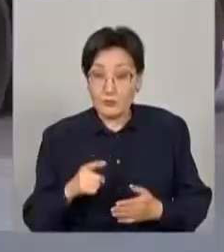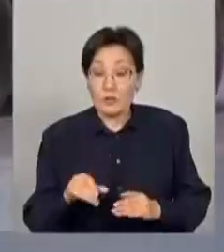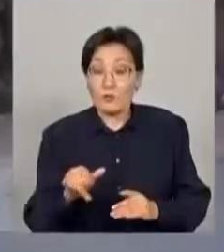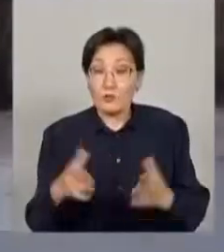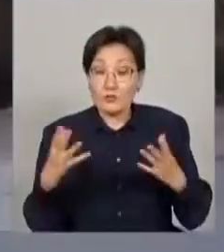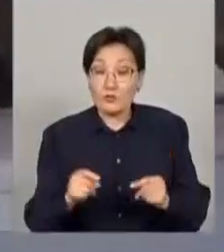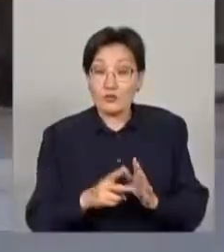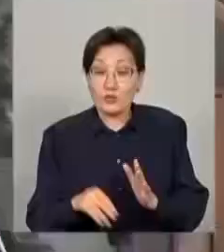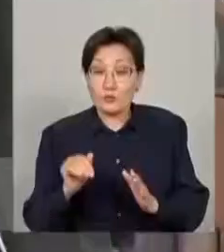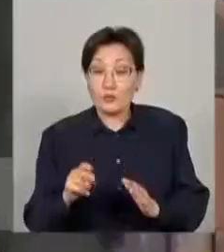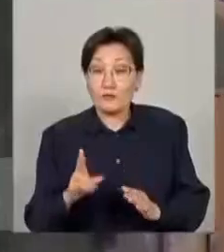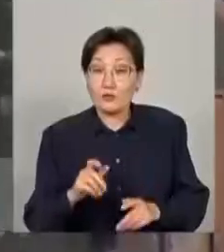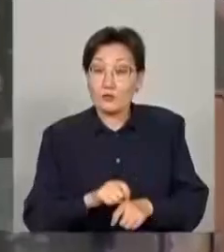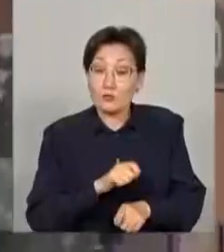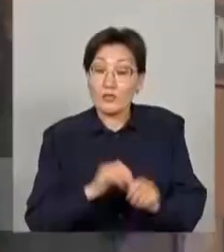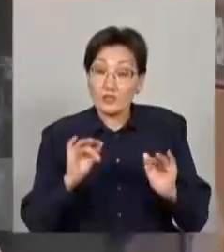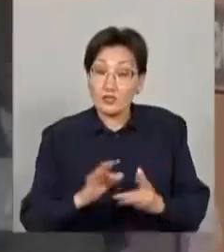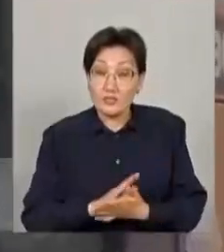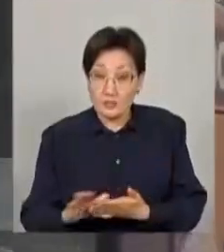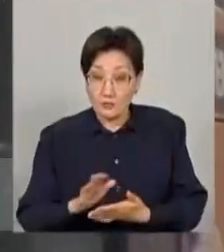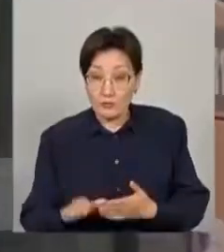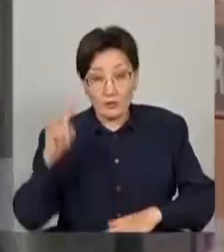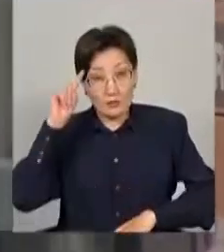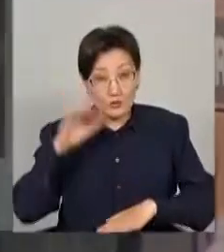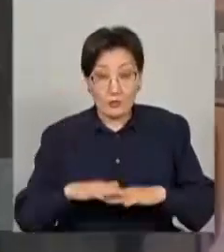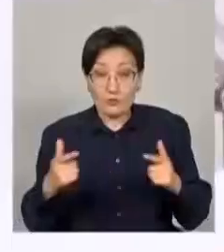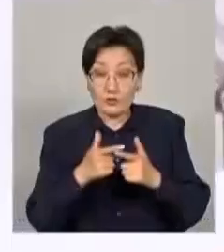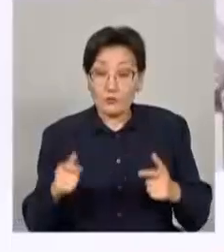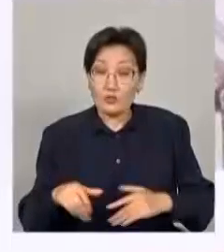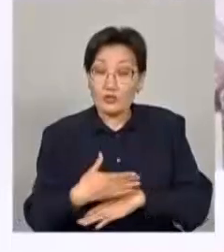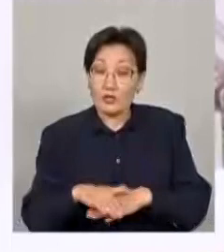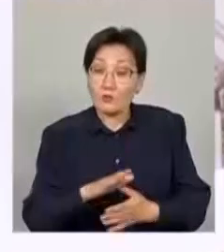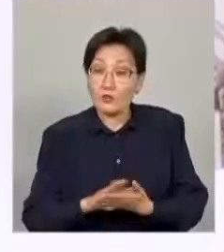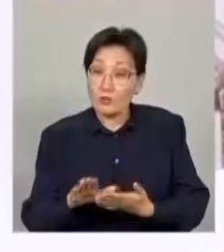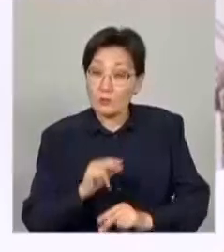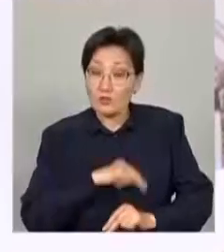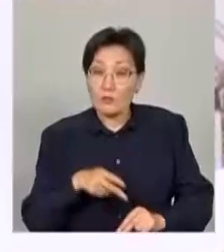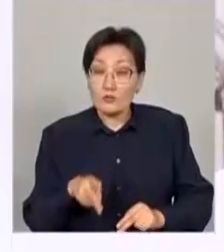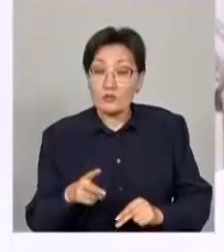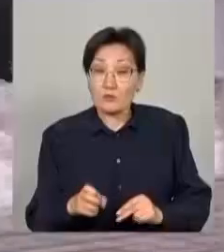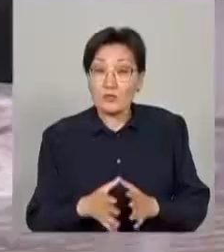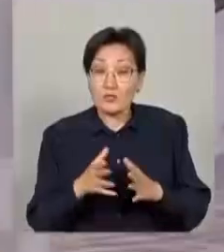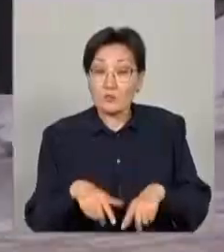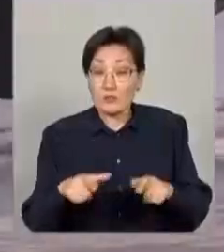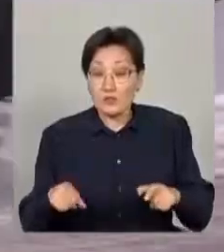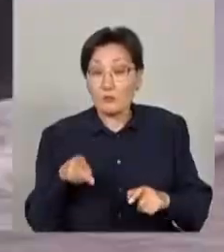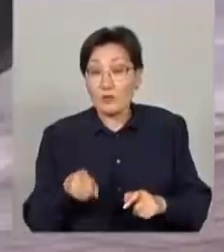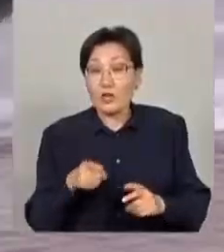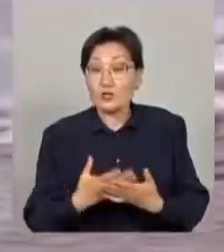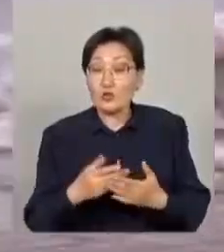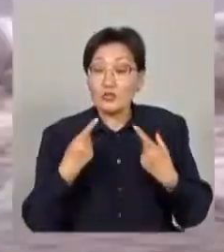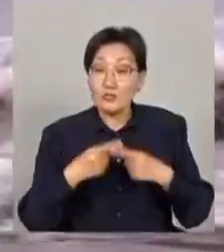бері 70 мың текше метр қар шығарылыпты. Әкімдік ақпарынша көше тазалау жұмыстарына 2200 адам мен мыңға жоқ